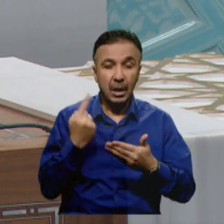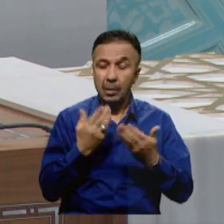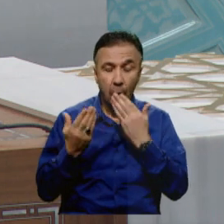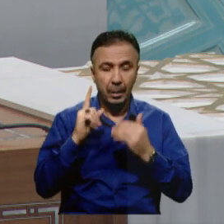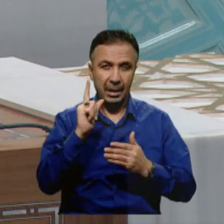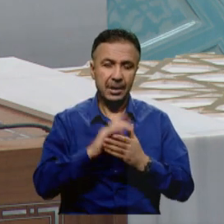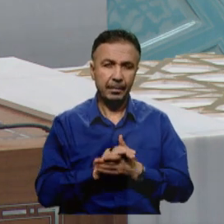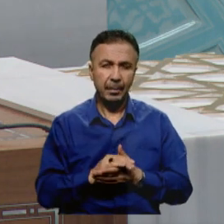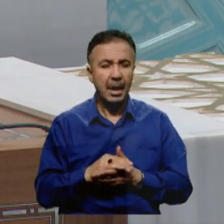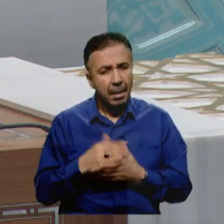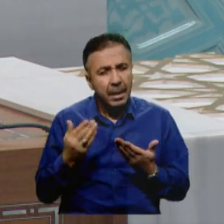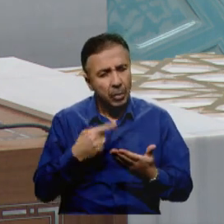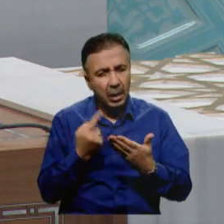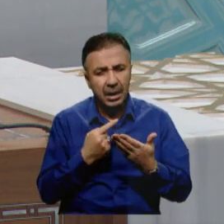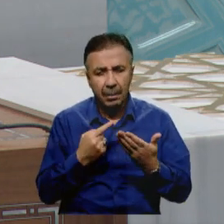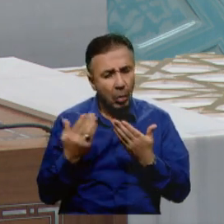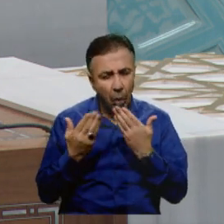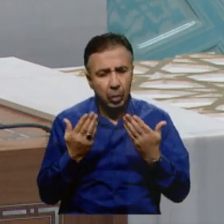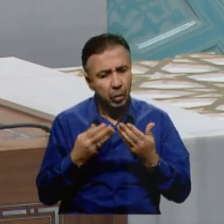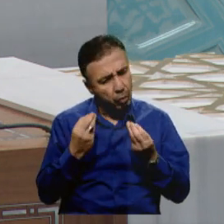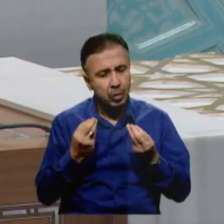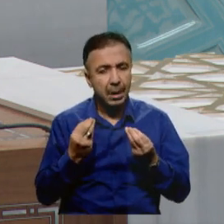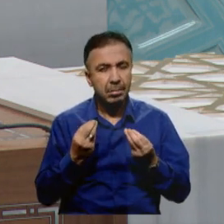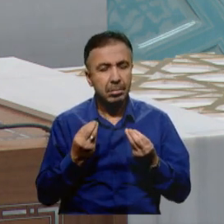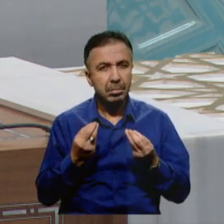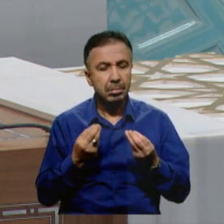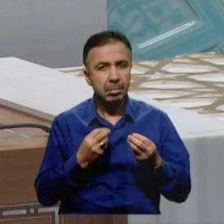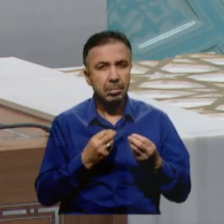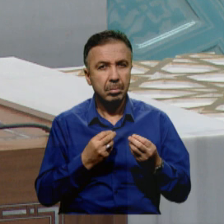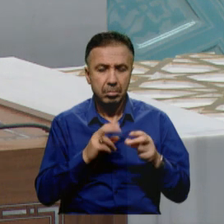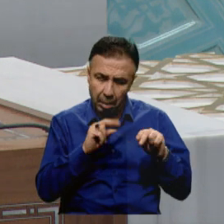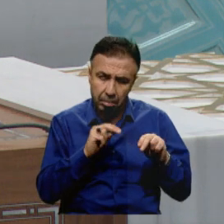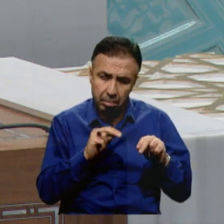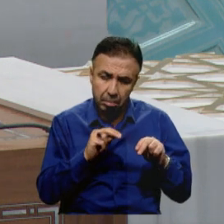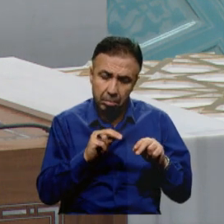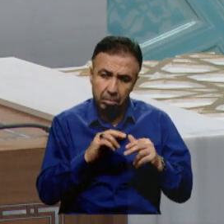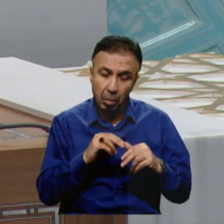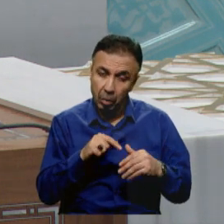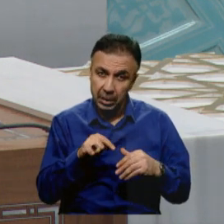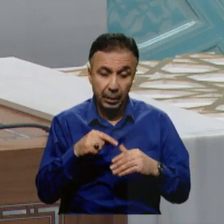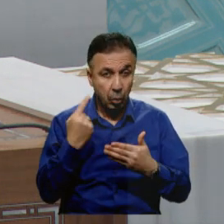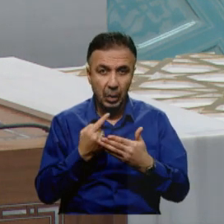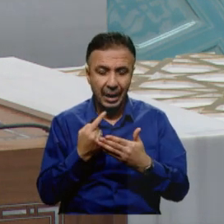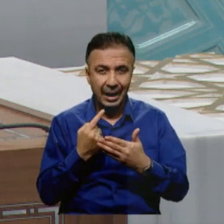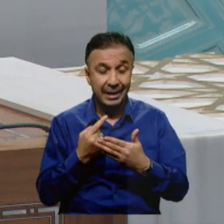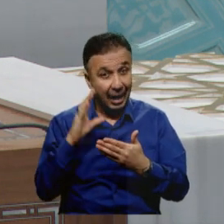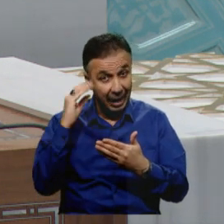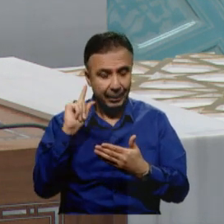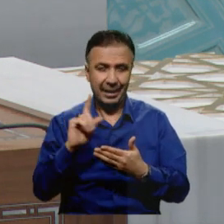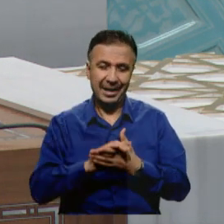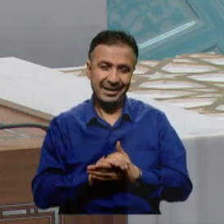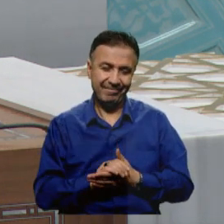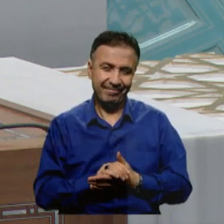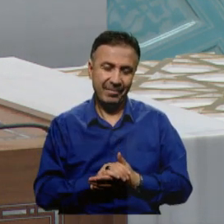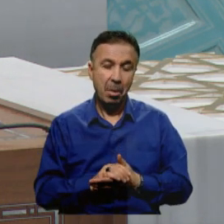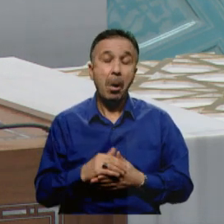okuduk, güzel okuyoruz, tamam. Tamam mı? Değil. Ondan sonra Kur'an'ın mesajını anlayacağız. Hocam biz hoca değiliz,